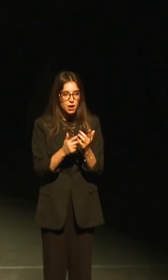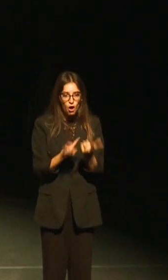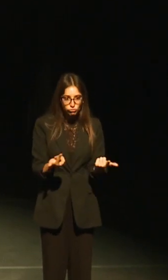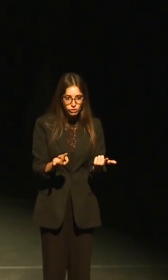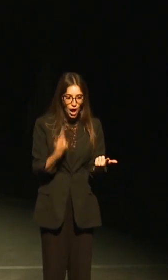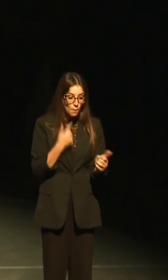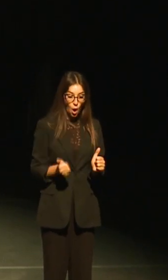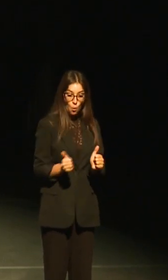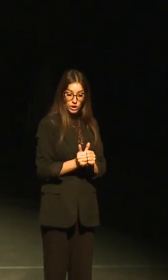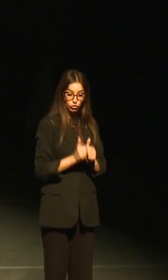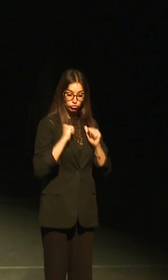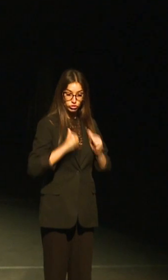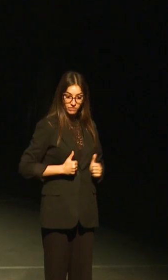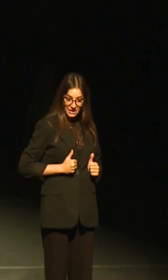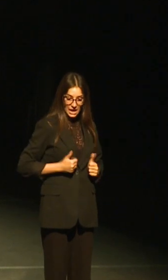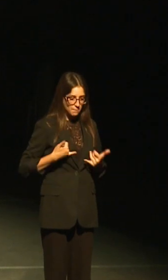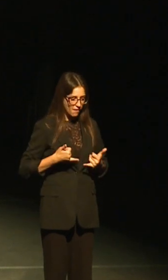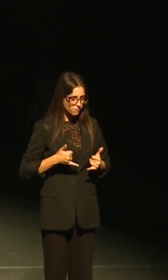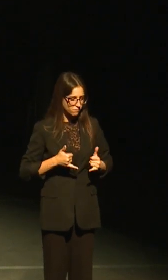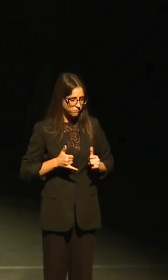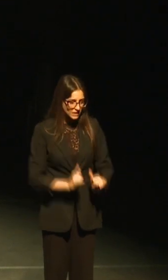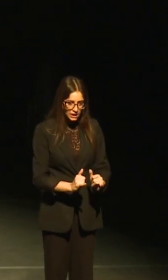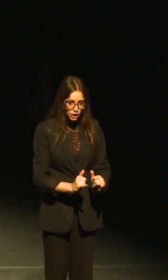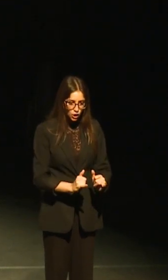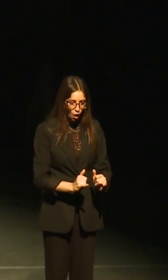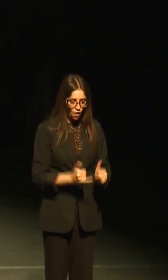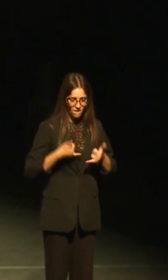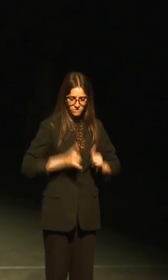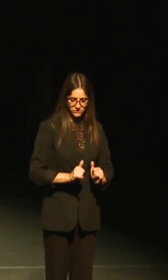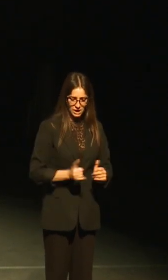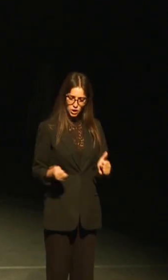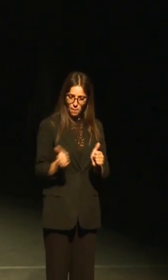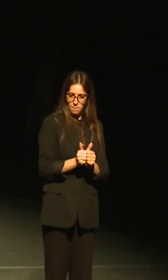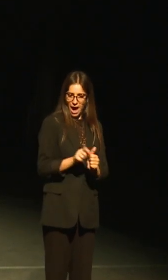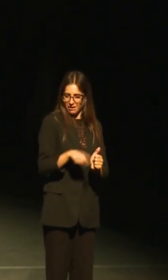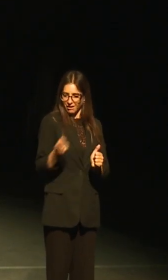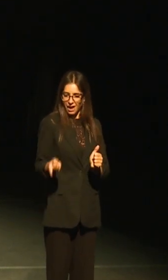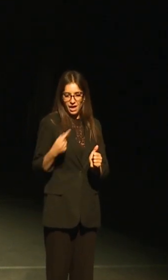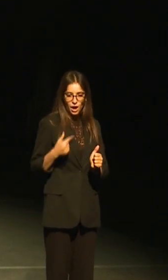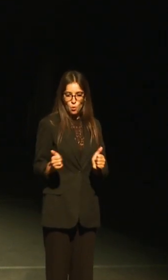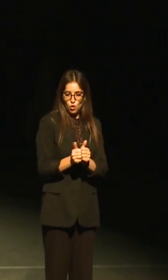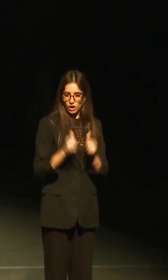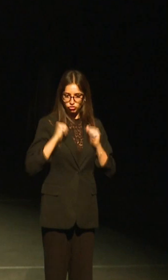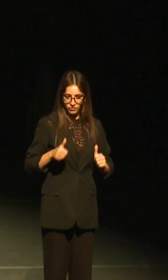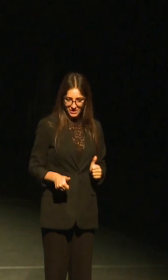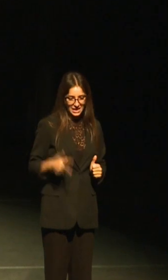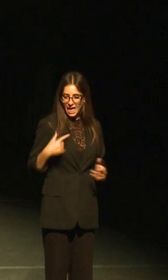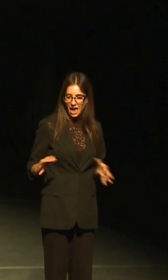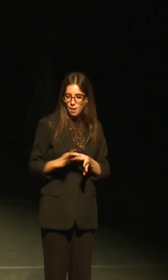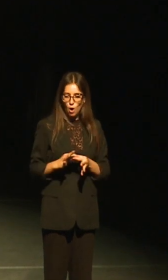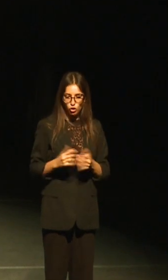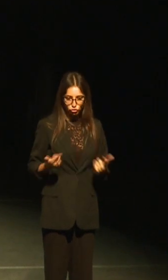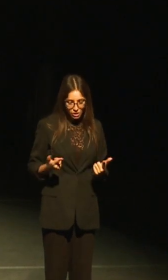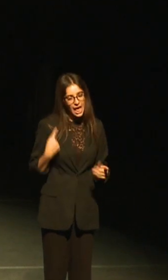non ha un rapporto di affiliazione con il figlio dell'altro partner dell'Unione civile quindi è un lavoro continuo